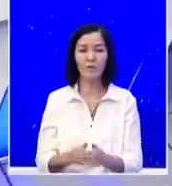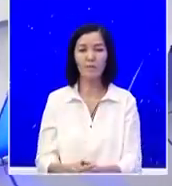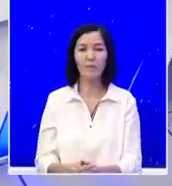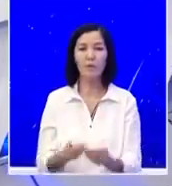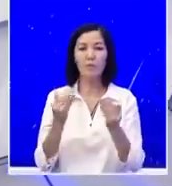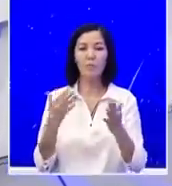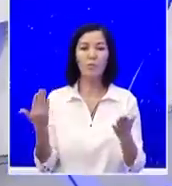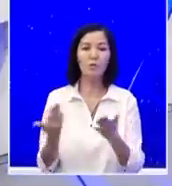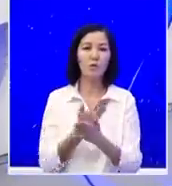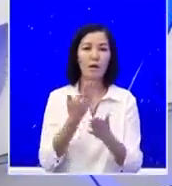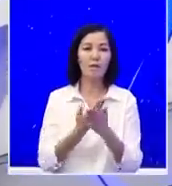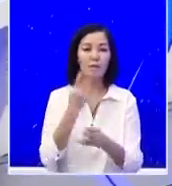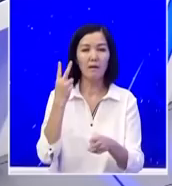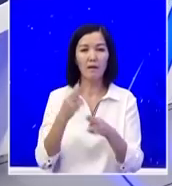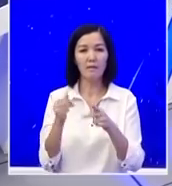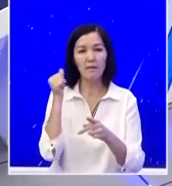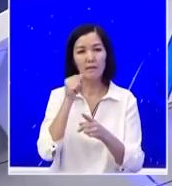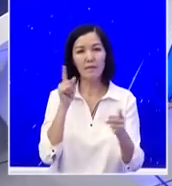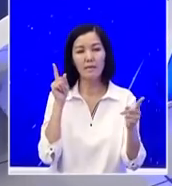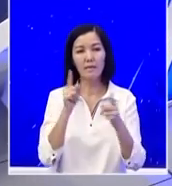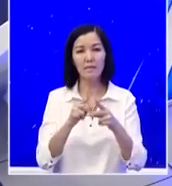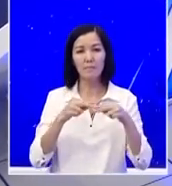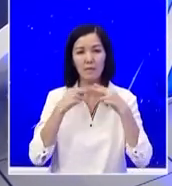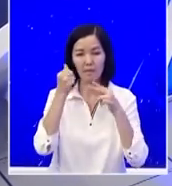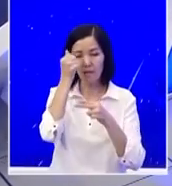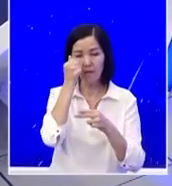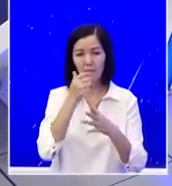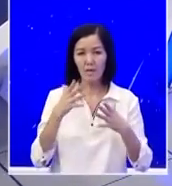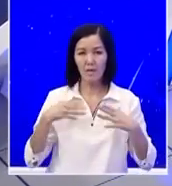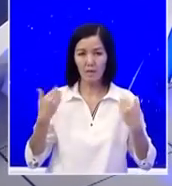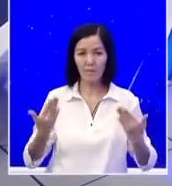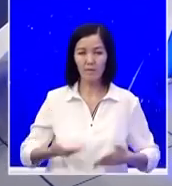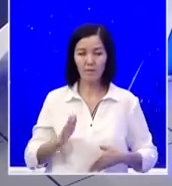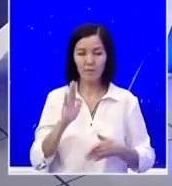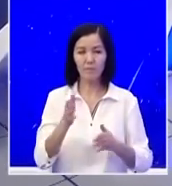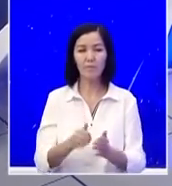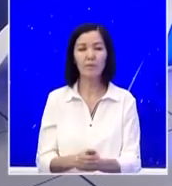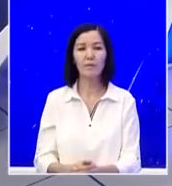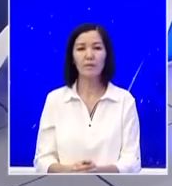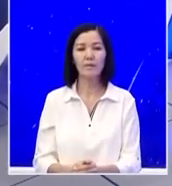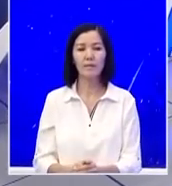Бүгінге келіп түскен ақпараттар легі осындай. Назарларыңызға рахмет, амандықта жүздескенше.